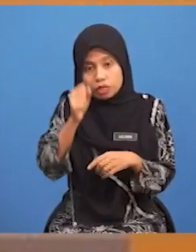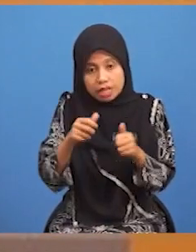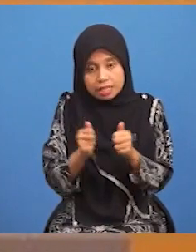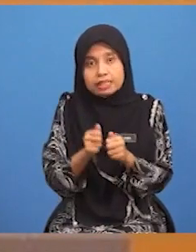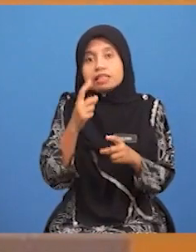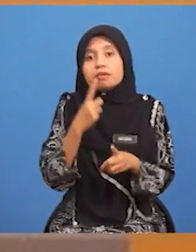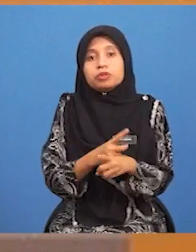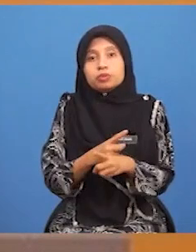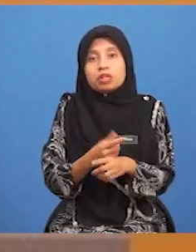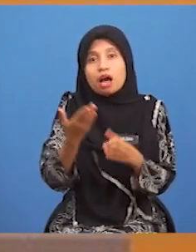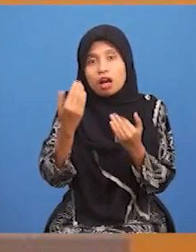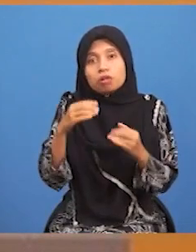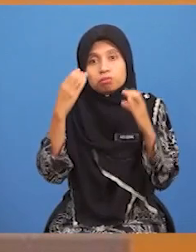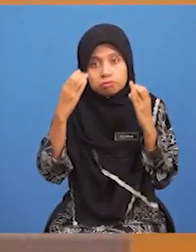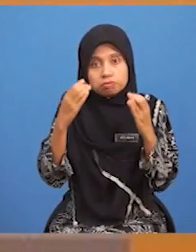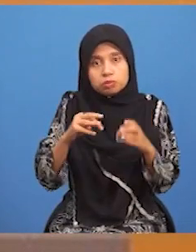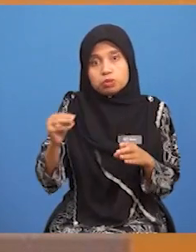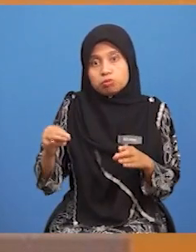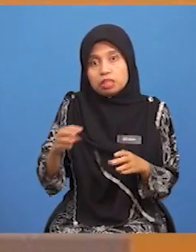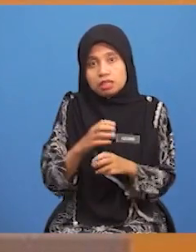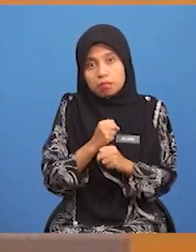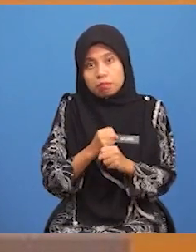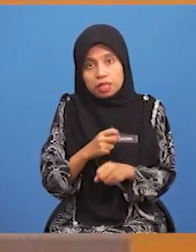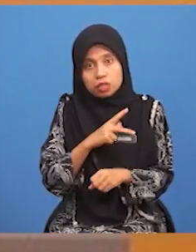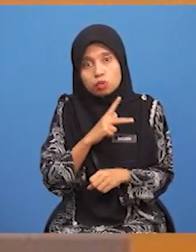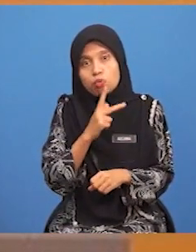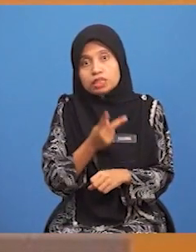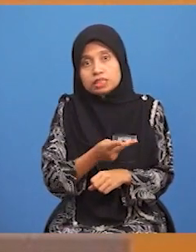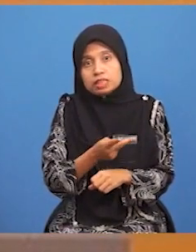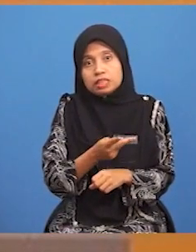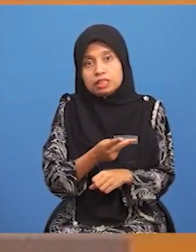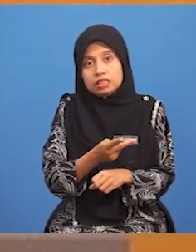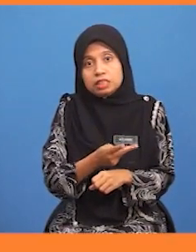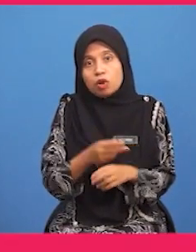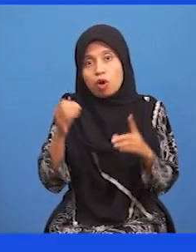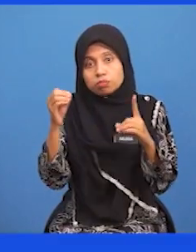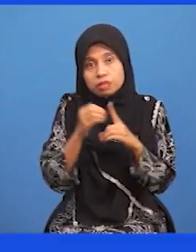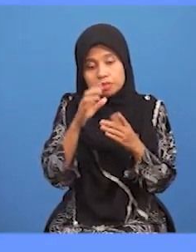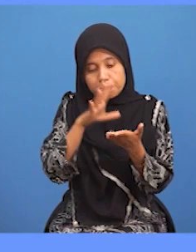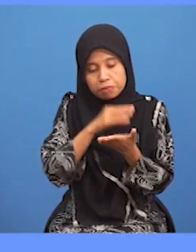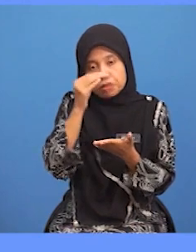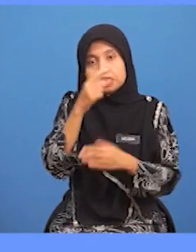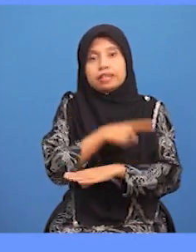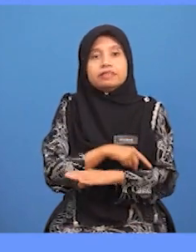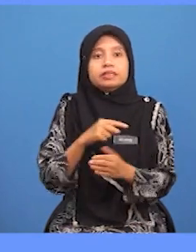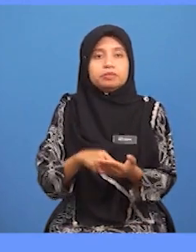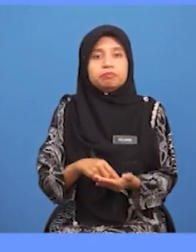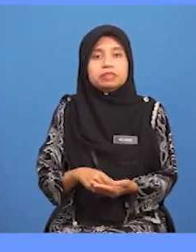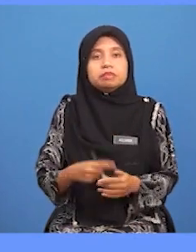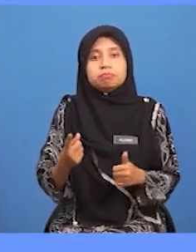ini dengan betul. Harapan cikgu, murid-murid dapat menguasai objektif pembelajaran pada episod kali